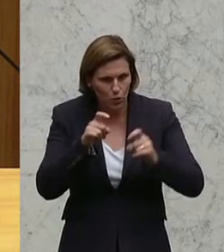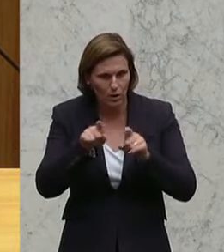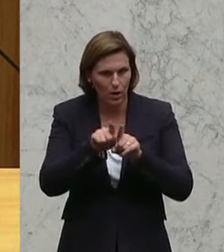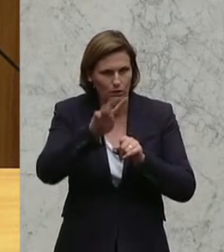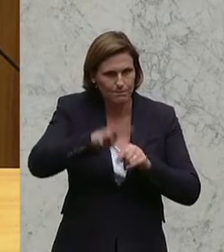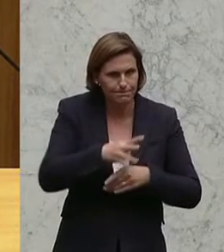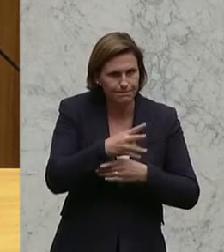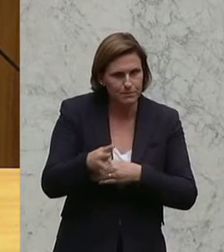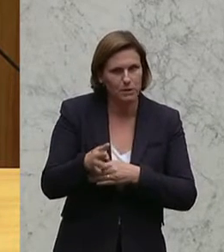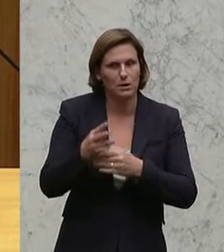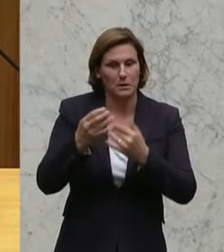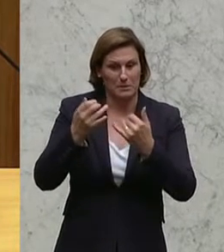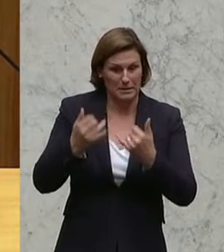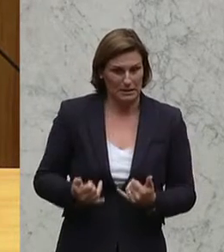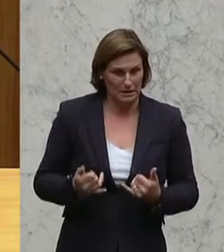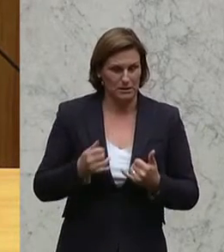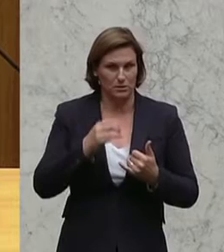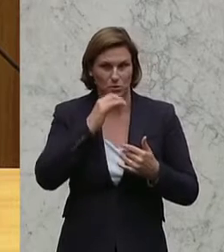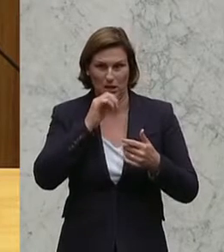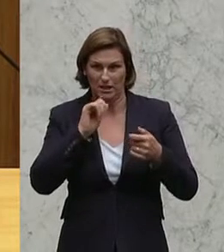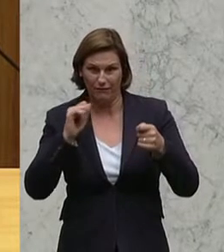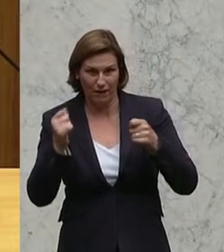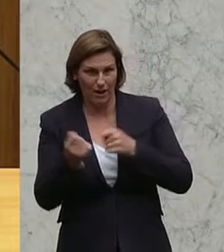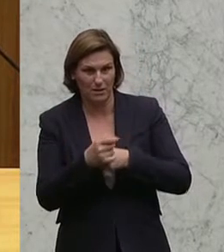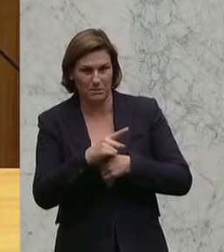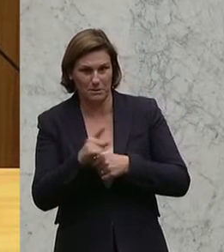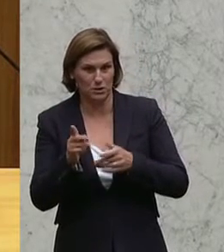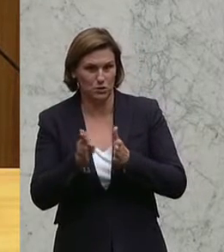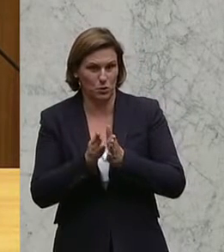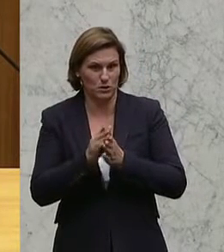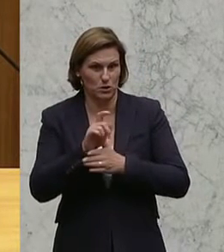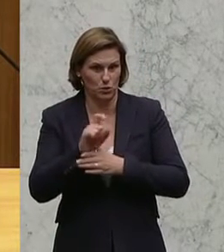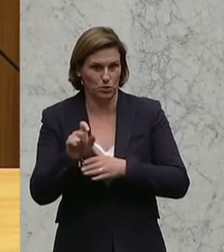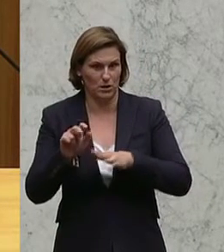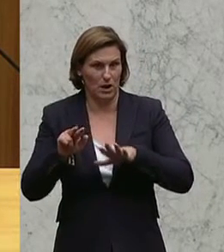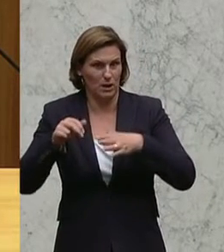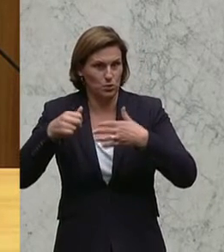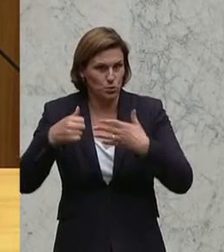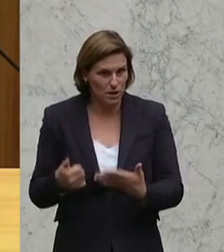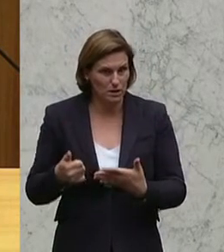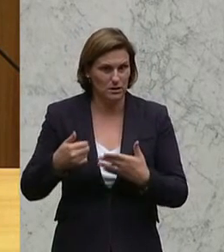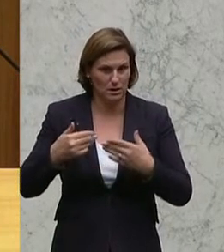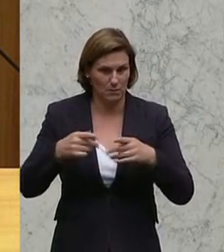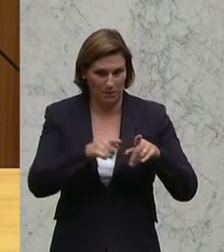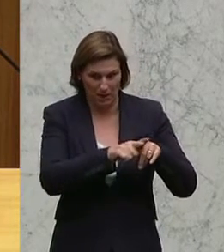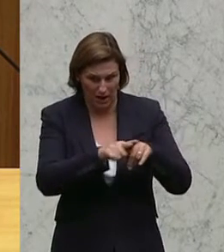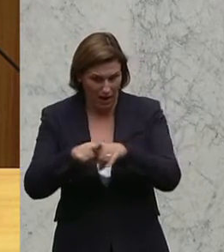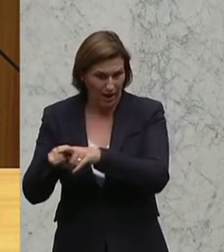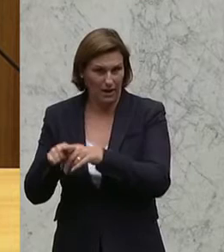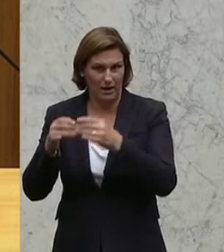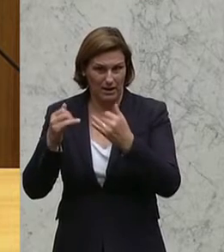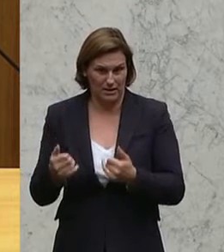Grundsteuerkataster. Und das hat sich unverändert bis 1968 fortgesetzt. Seit 1968 haben wir